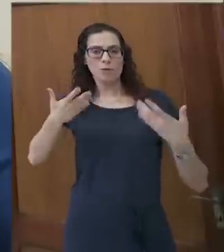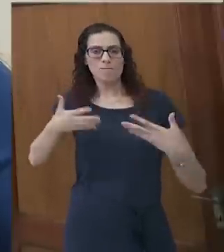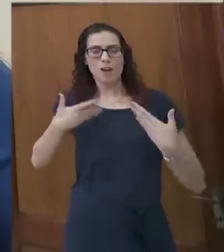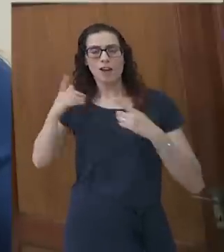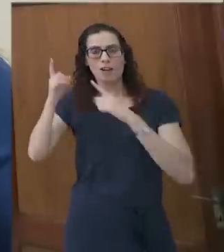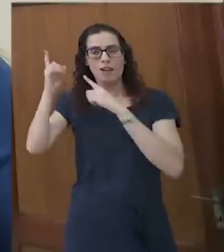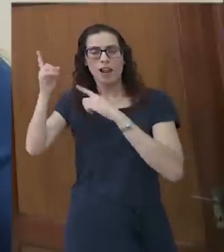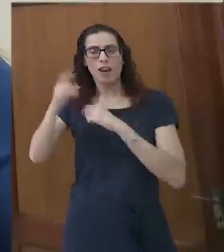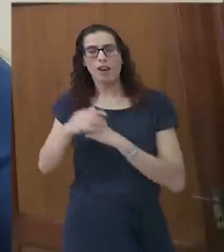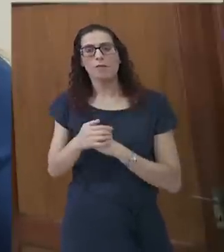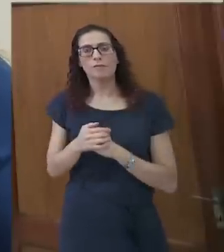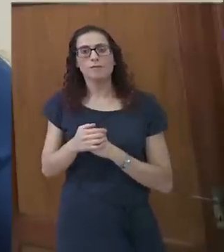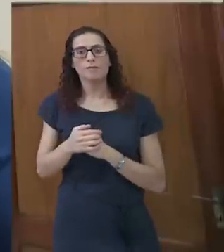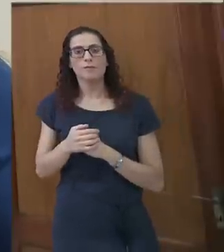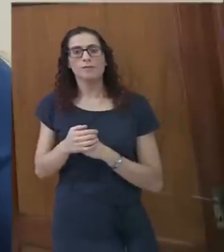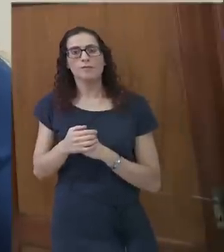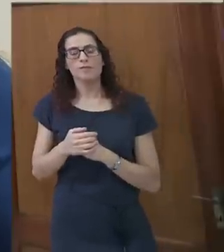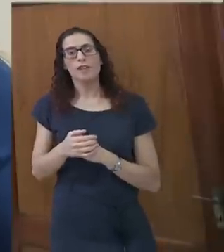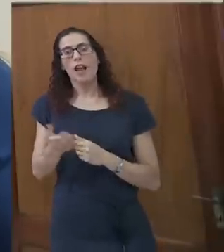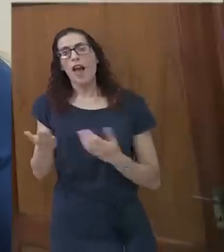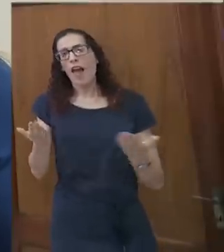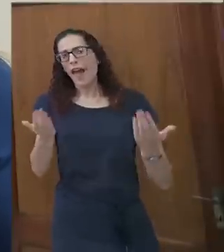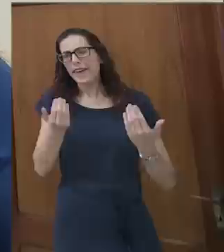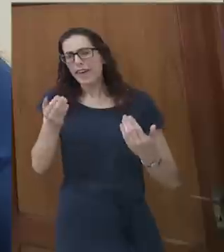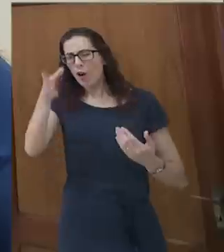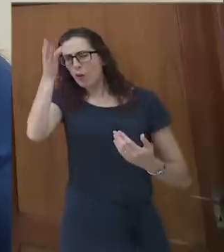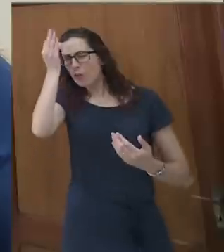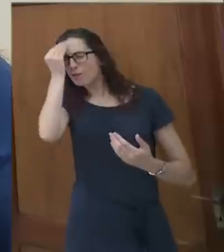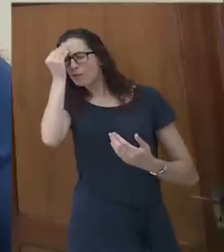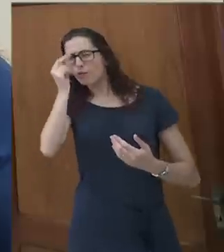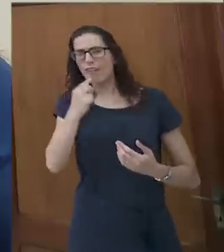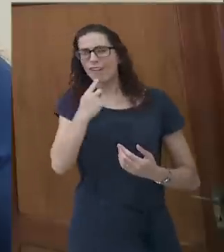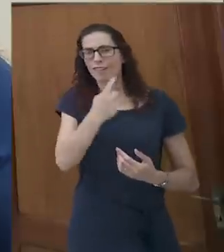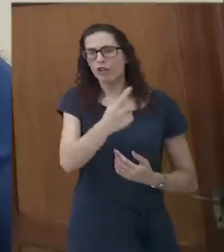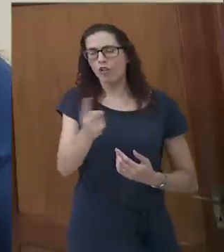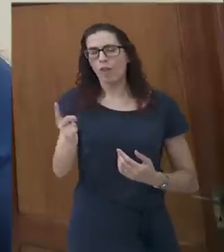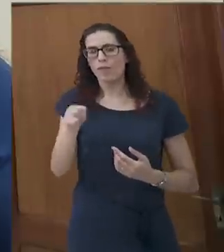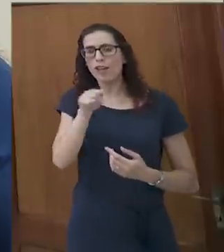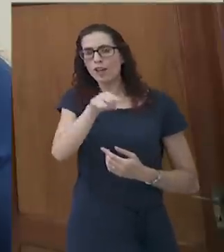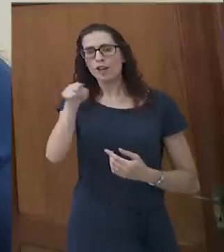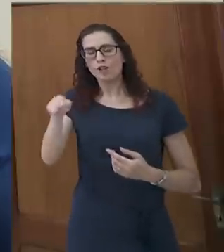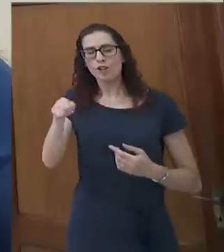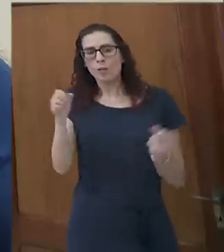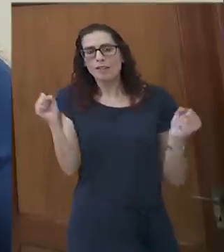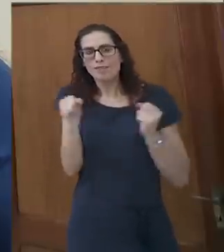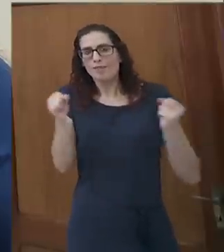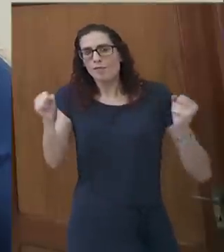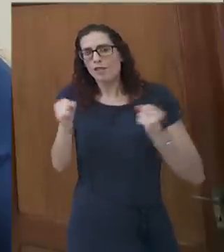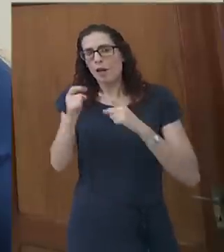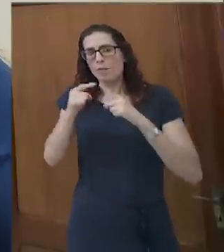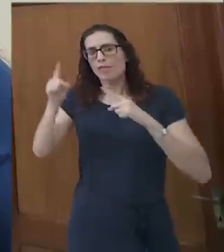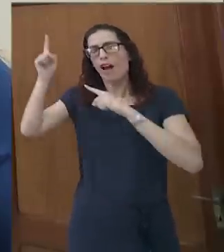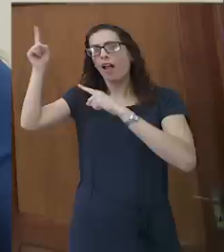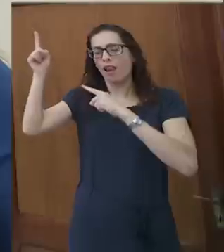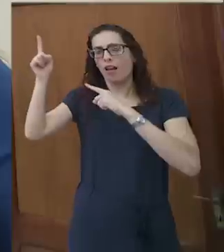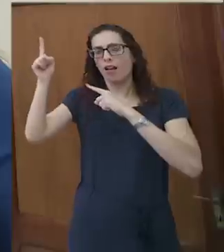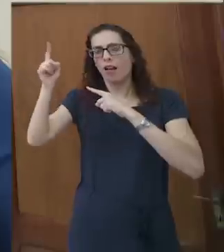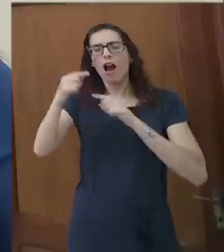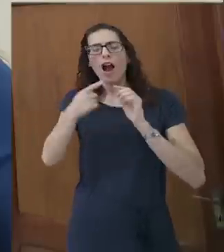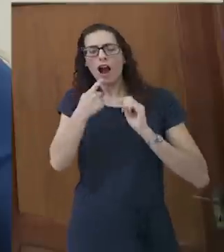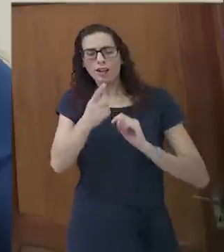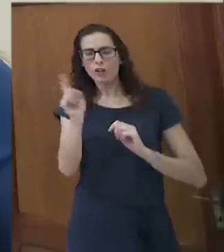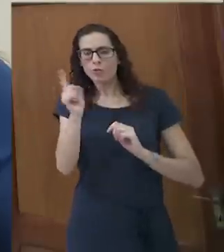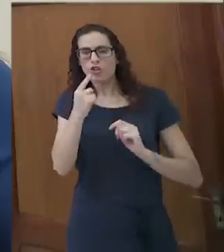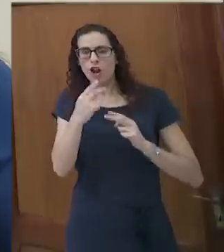lill-Alla. Ejjew, isimgħu u ngħidilkom, intom il-koll li tibżgħu minn Alla. Ngħidilkom